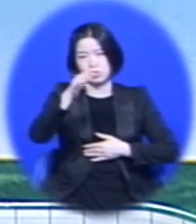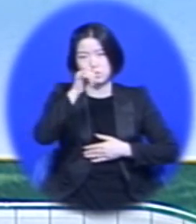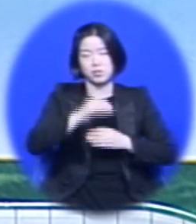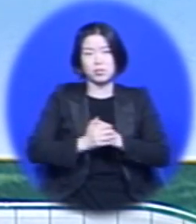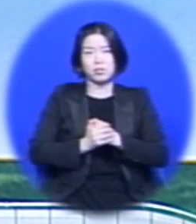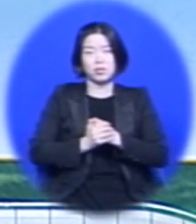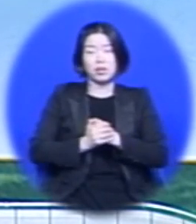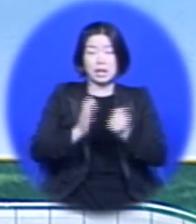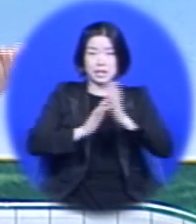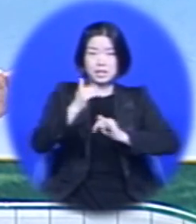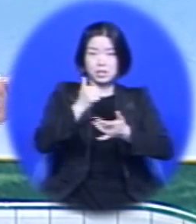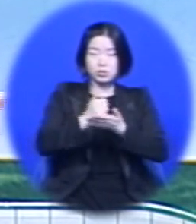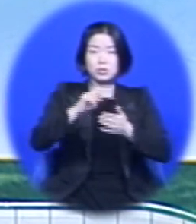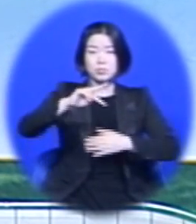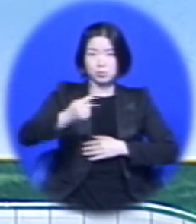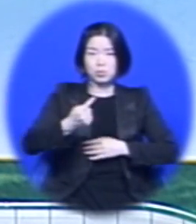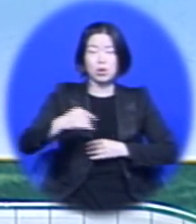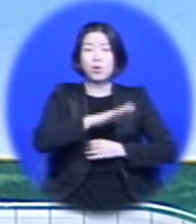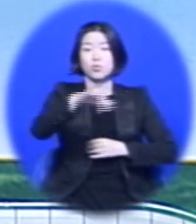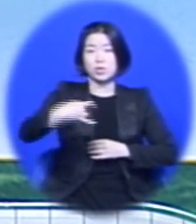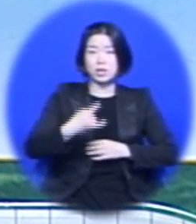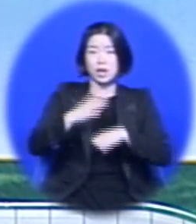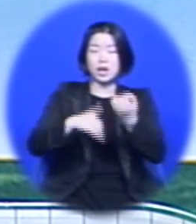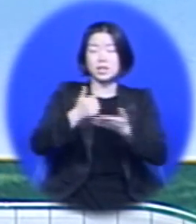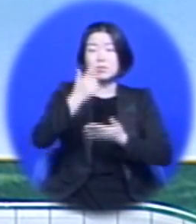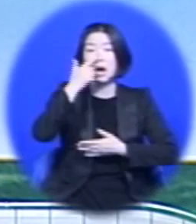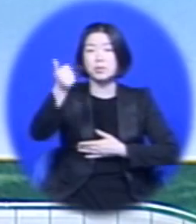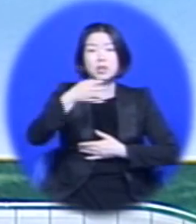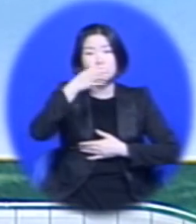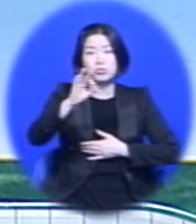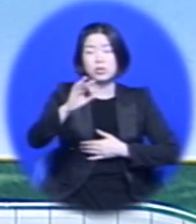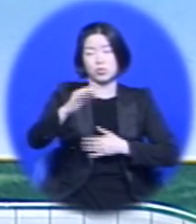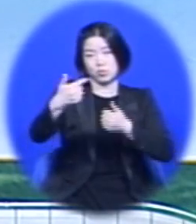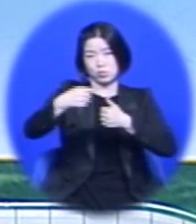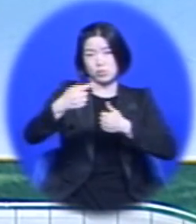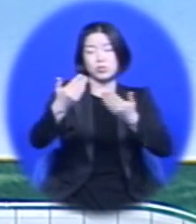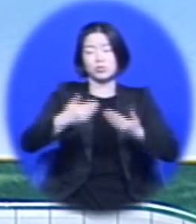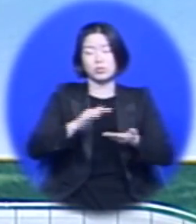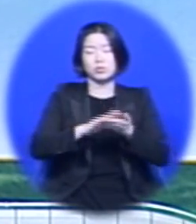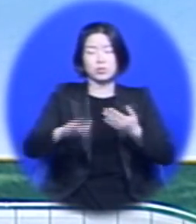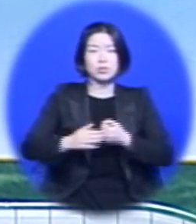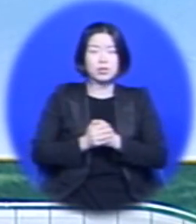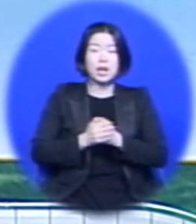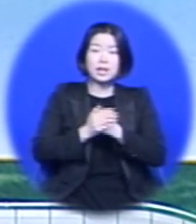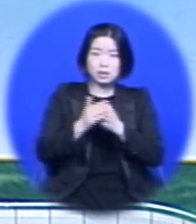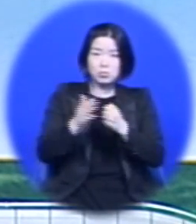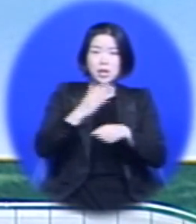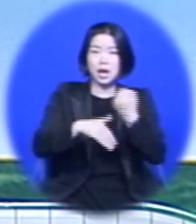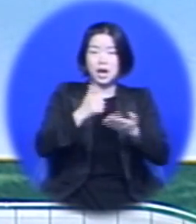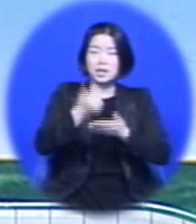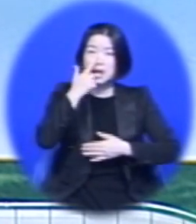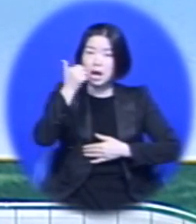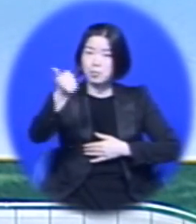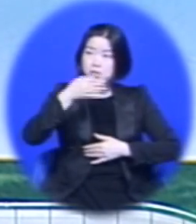예수님께서 우리에게도 하나님을 아버지라고 부르라고 하셨습니다. 그러니까 여러분, 하나님을 아버지라고 이렇게 부르는